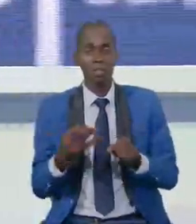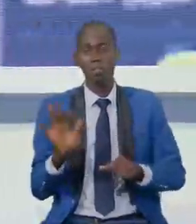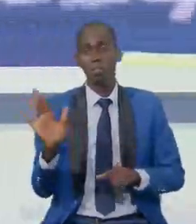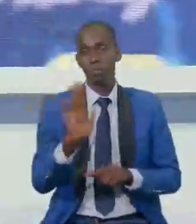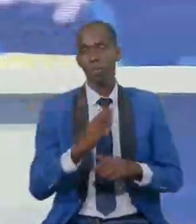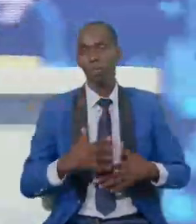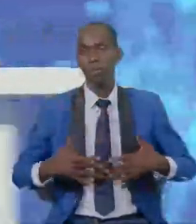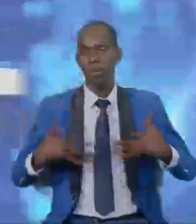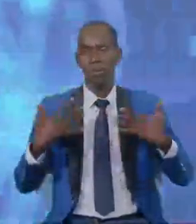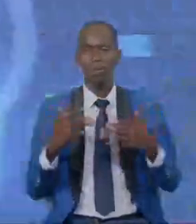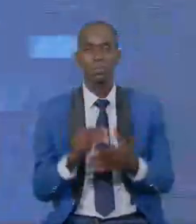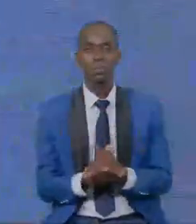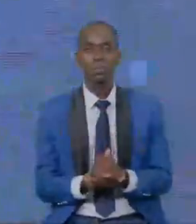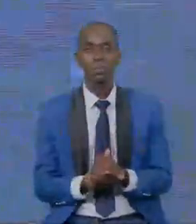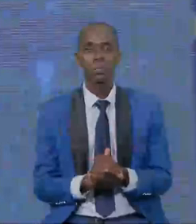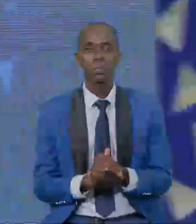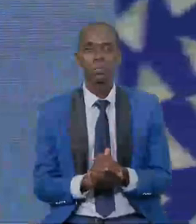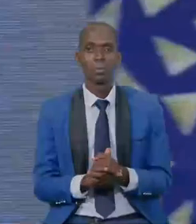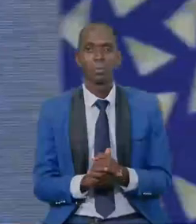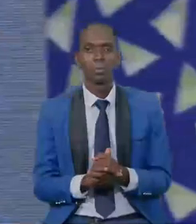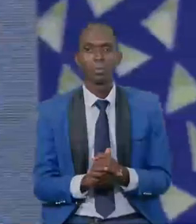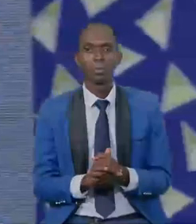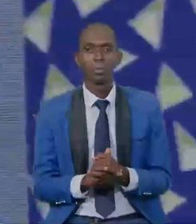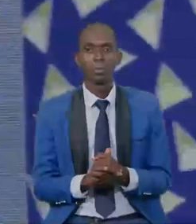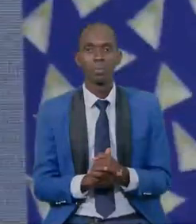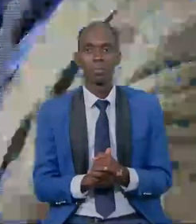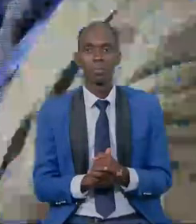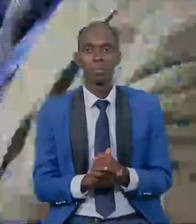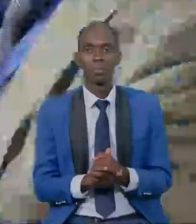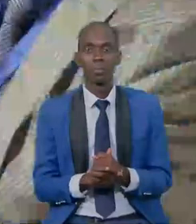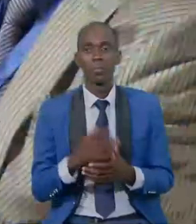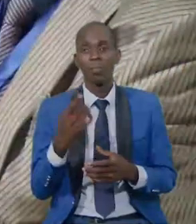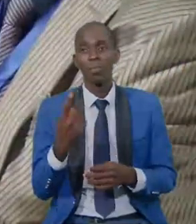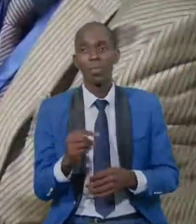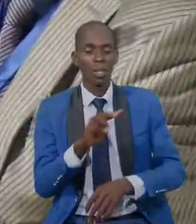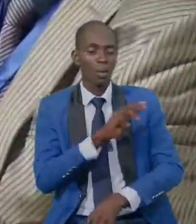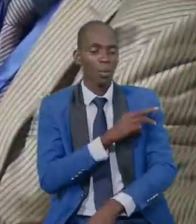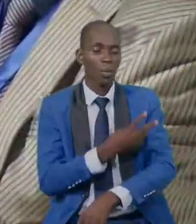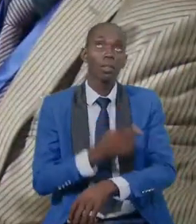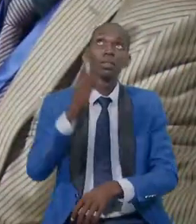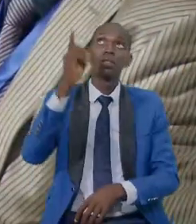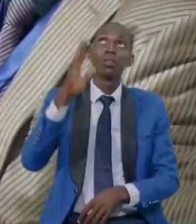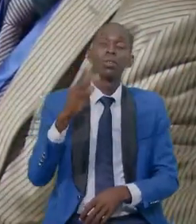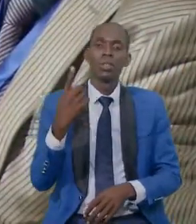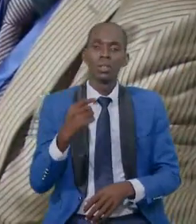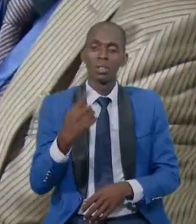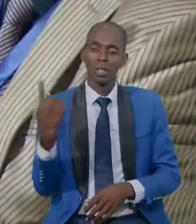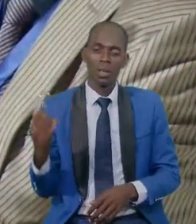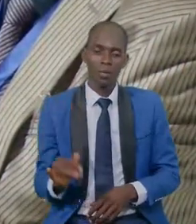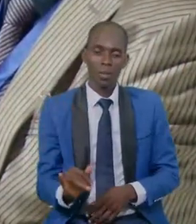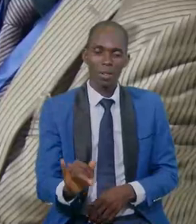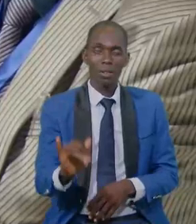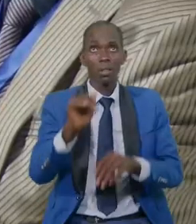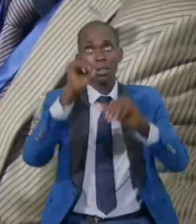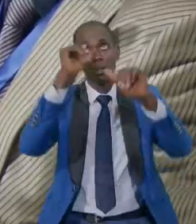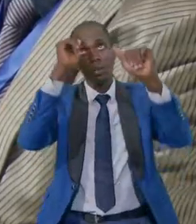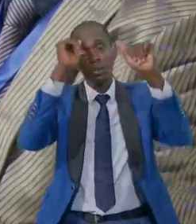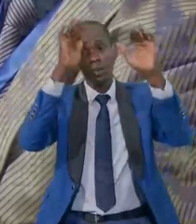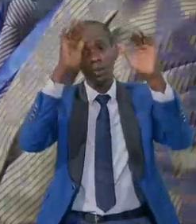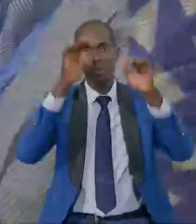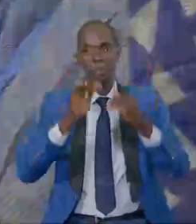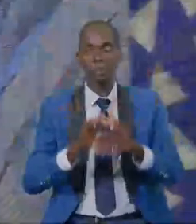vous invertir de pouvoir afin d'avoir la domination dans chaque domaine de la vie. Everlasting Father. Dieu